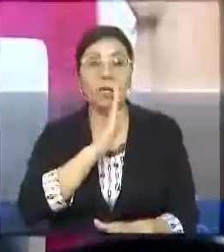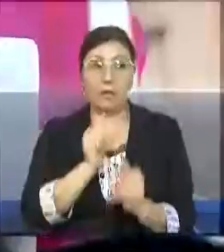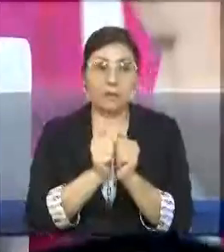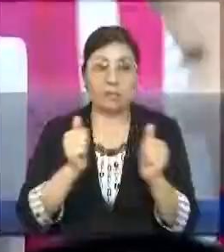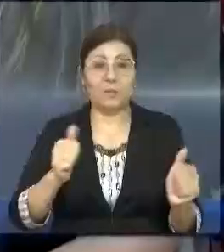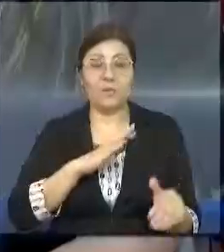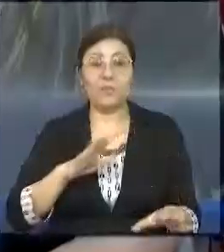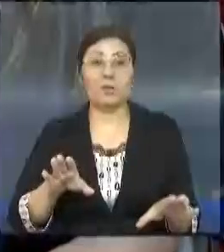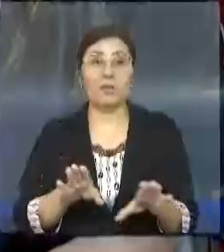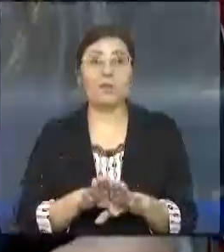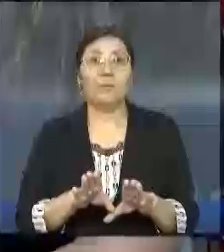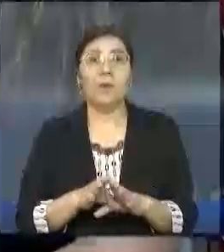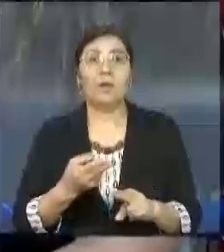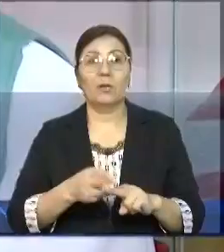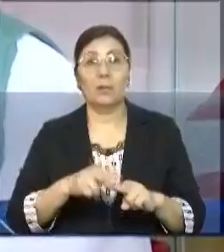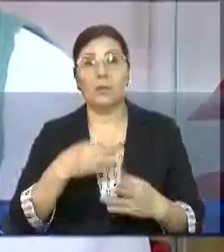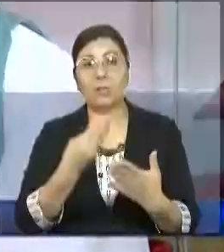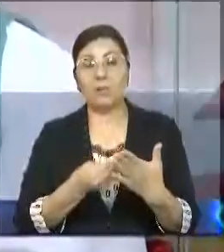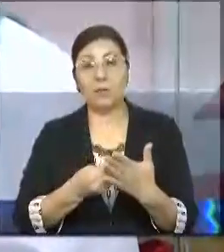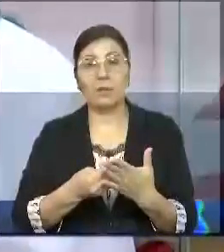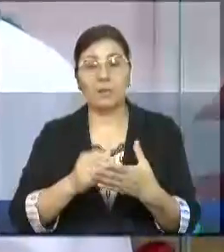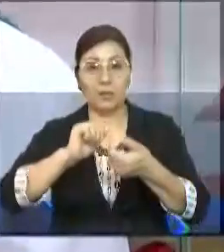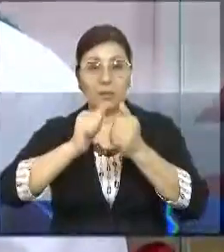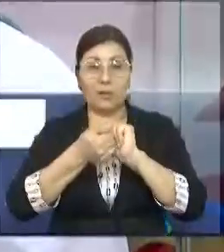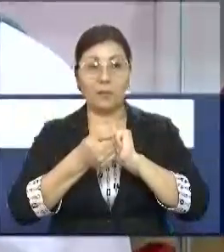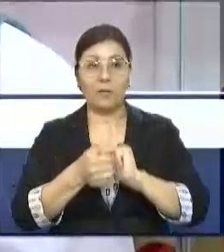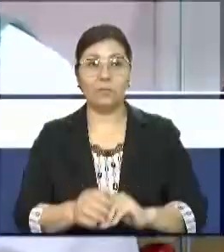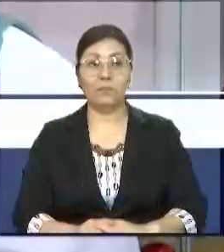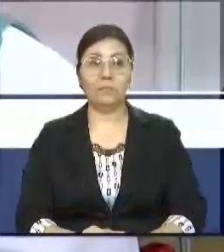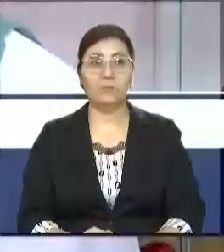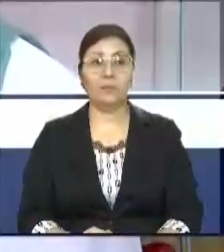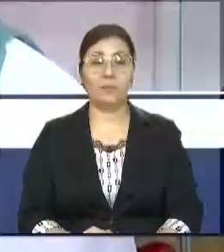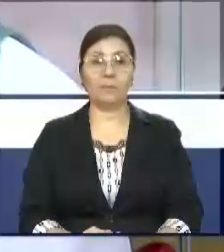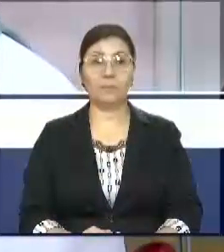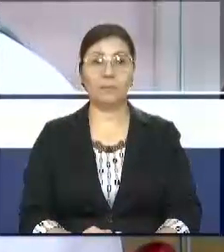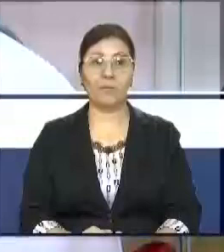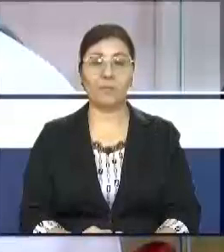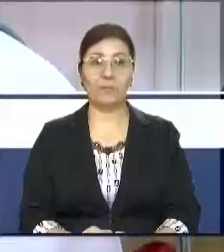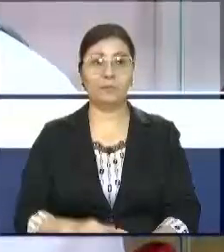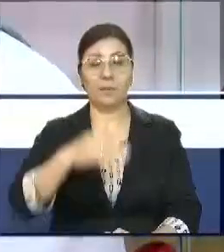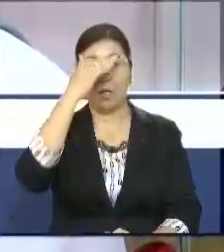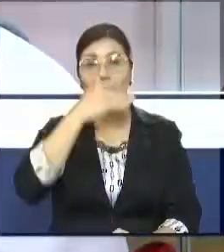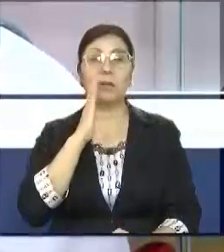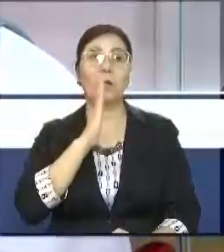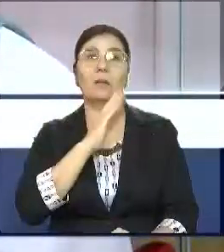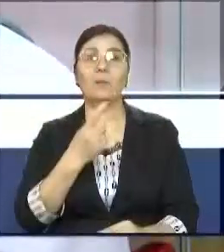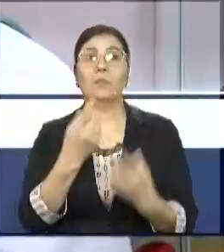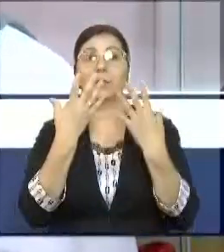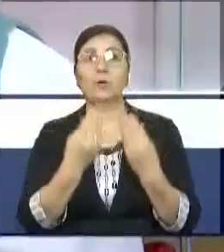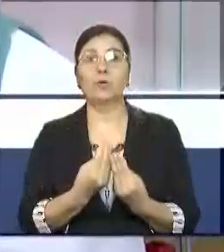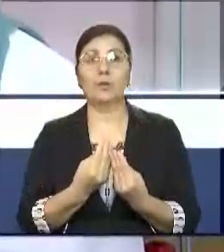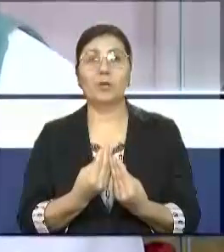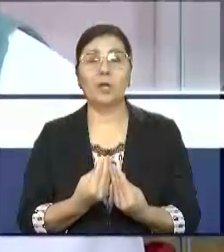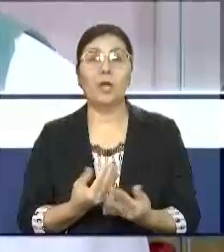балаға мына әрекеттерді жасағаны абзал. Бірегі психологиялық кеңес беріп айтып кететін болсам, ата-аналар күніне балдарыңызды 12